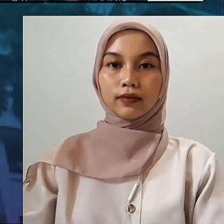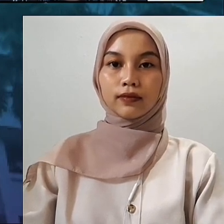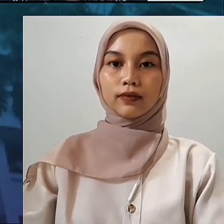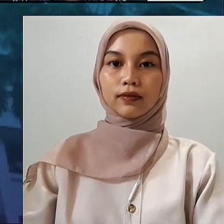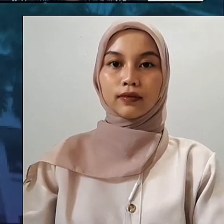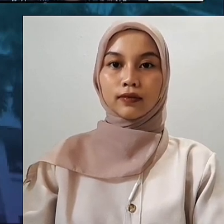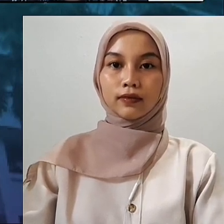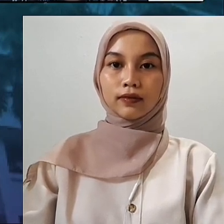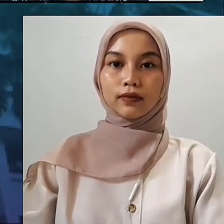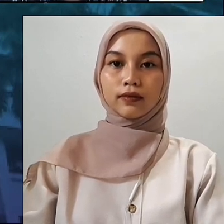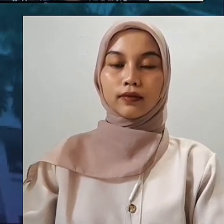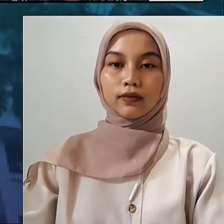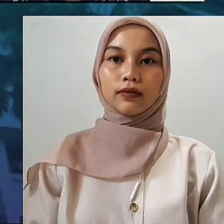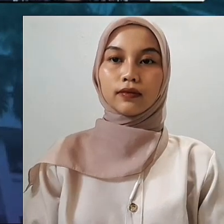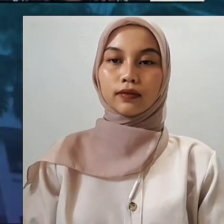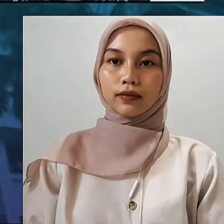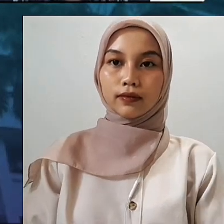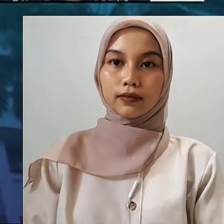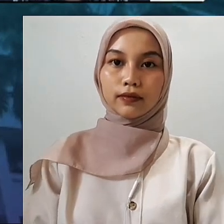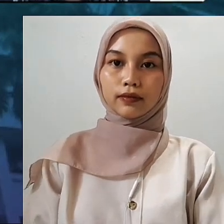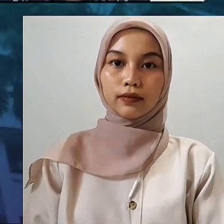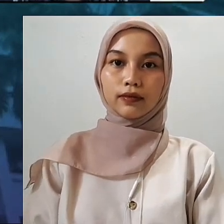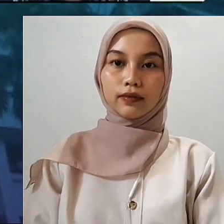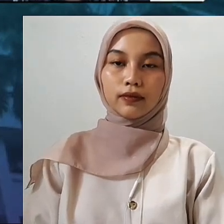rubella, kemudian penutup.